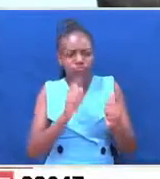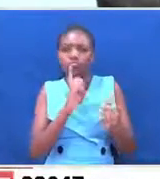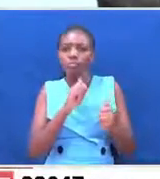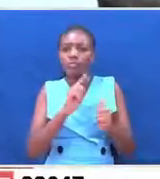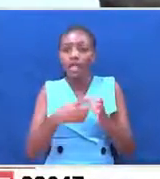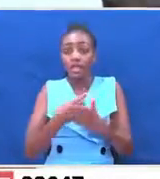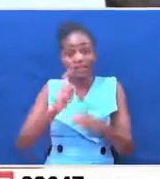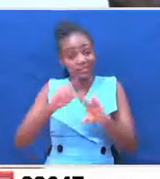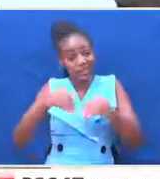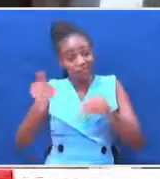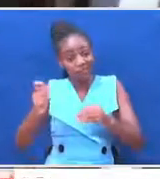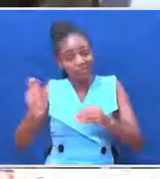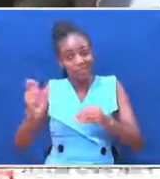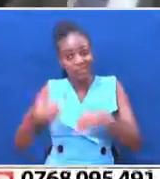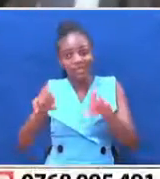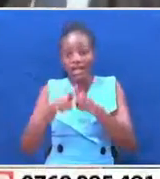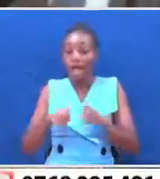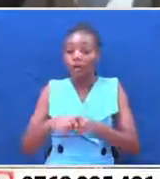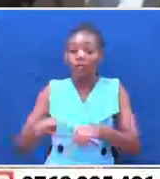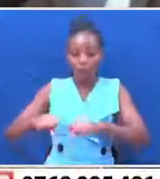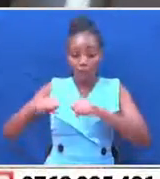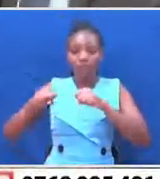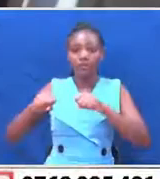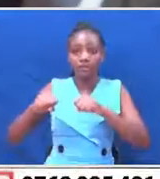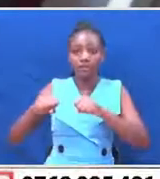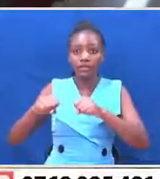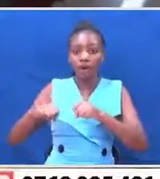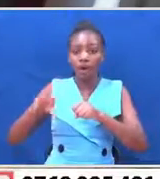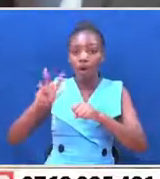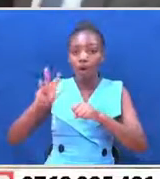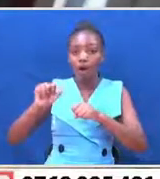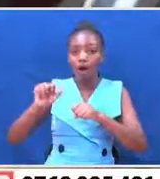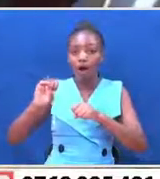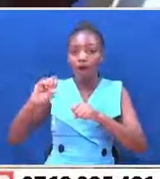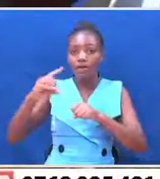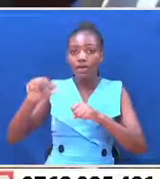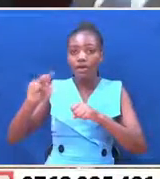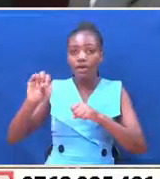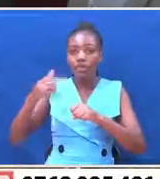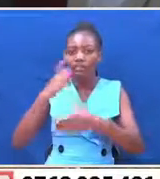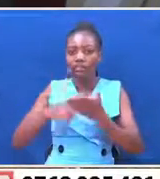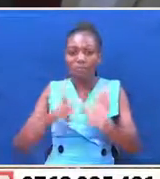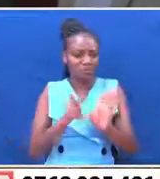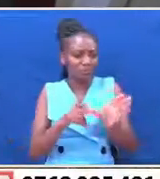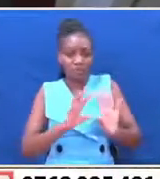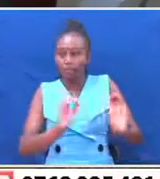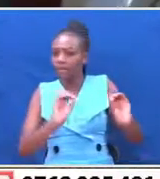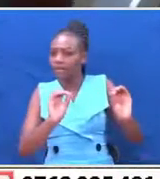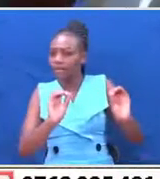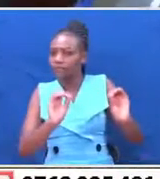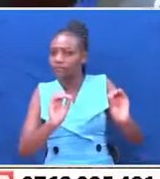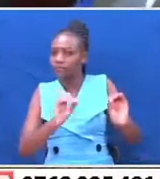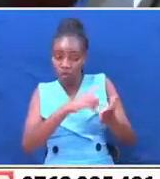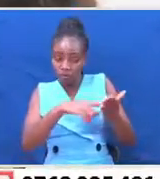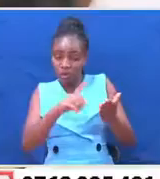wakati wa kutoa kandarasi hizo, msimamizi wa fedha katika Kemsa Waiganjo Karanja amedai hakuhusishwa kivyo vyote